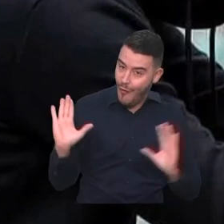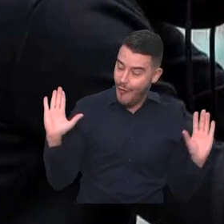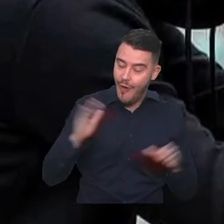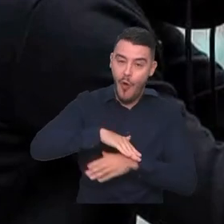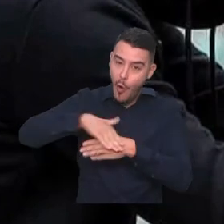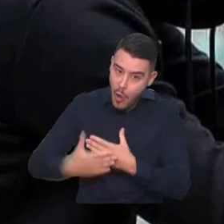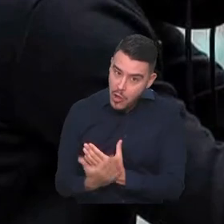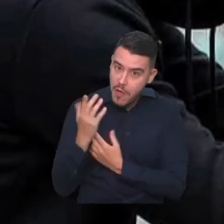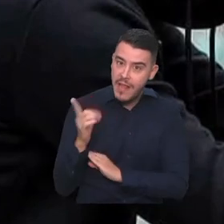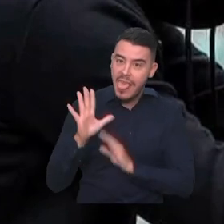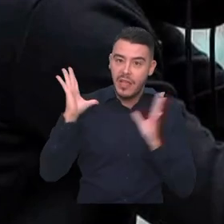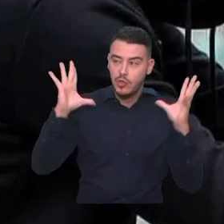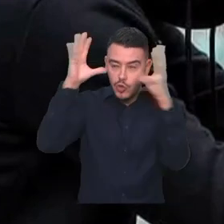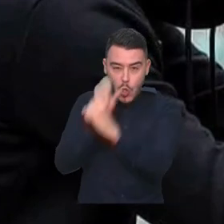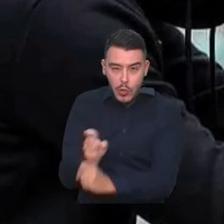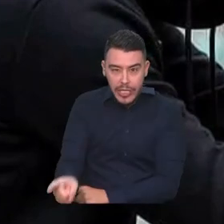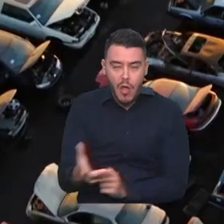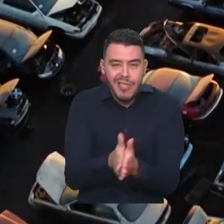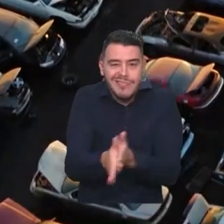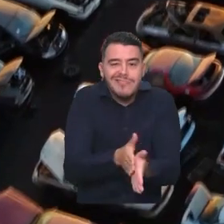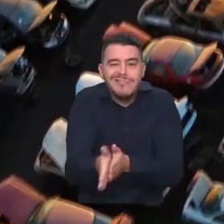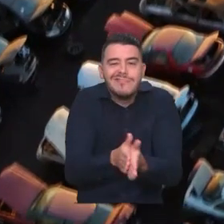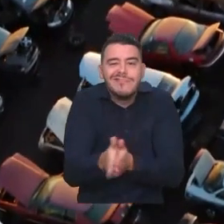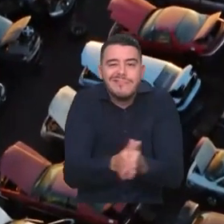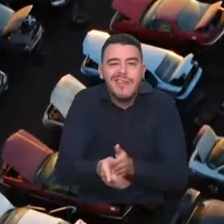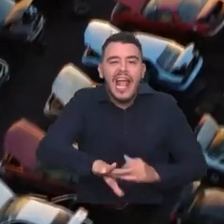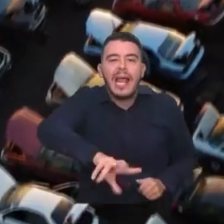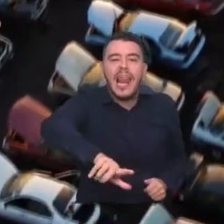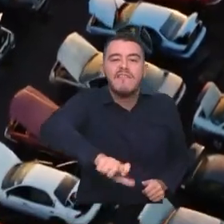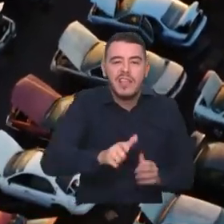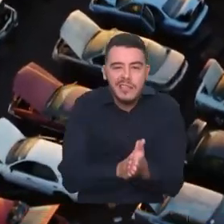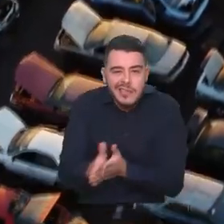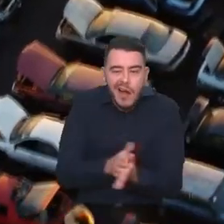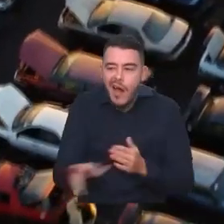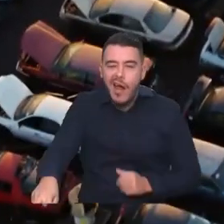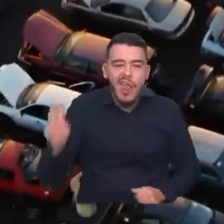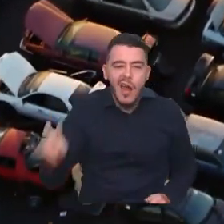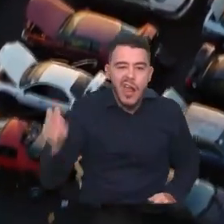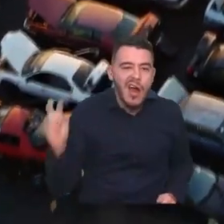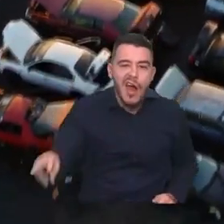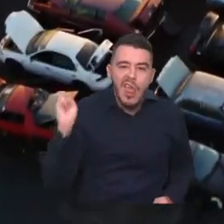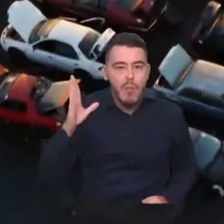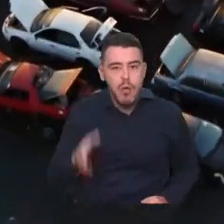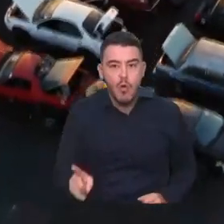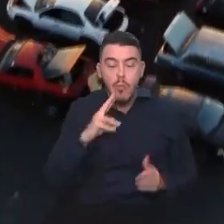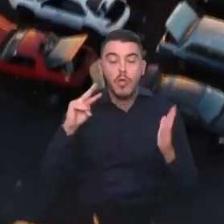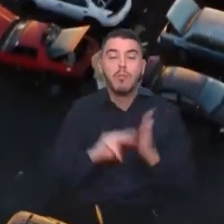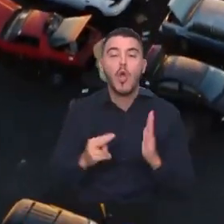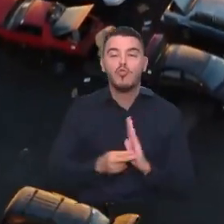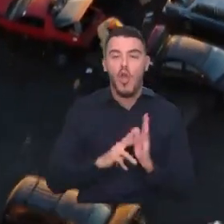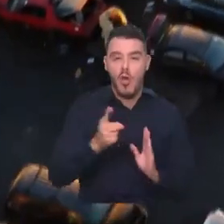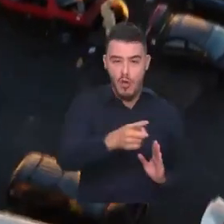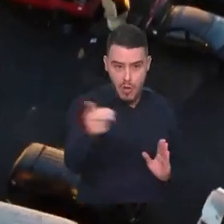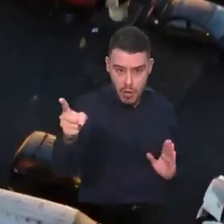παρέμενε εκτεθειμένο στο συγκεκριμένο σκοτεινό και ερημικό σημείο. Ασφαλιστές στέλνουν μήνυμα στους οδηγούς μέσω του Live News να προσέχουν για να μην